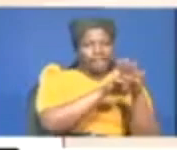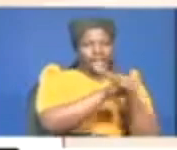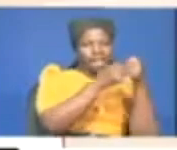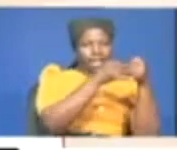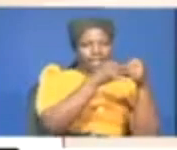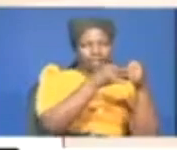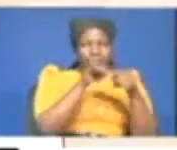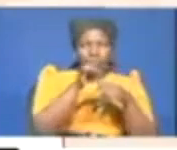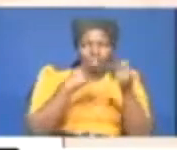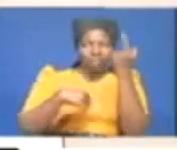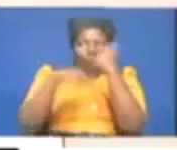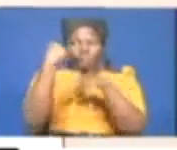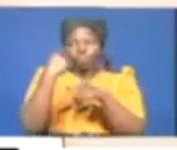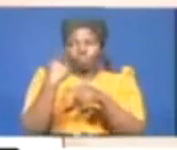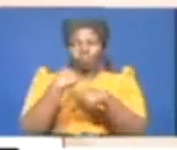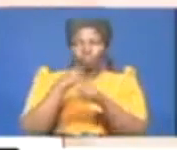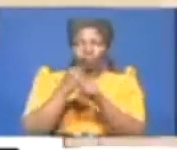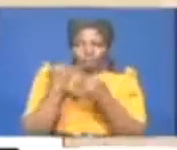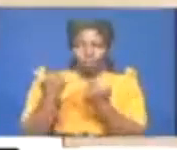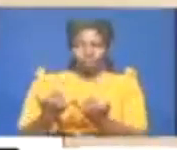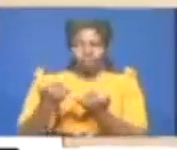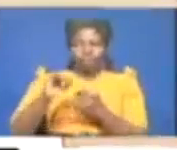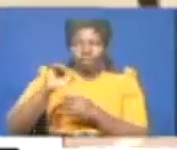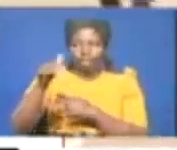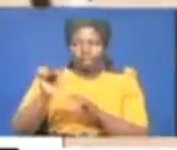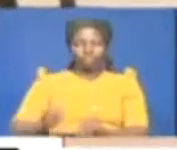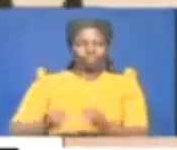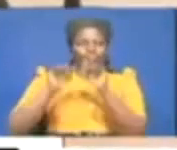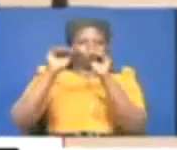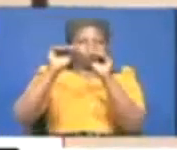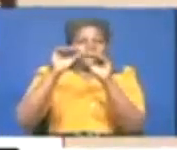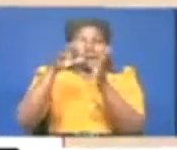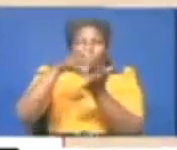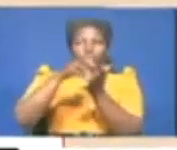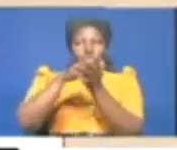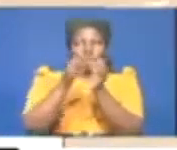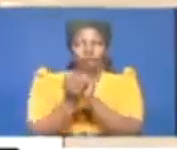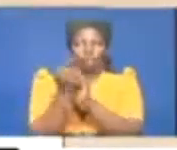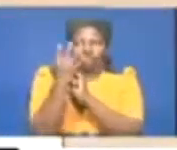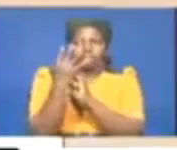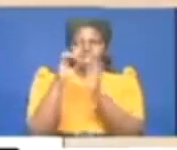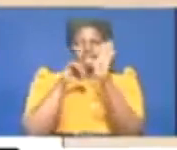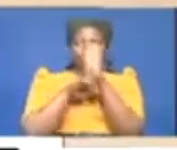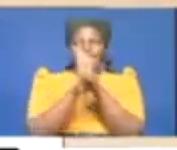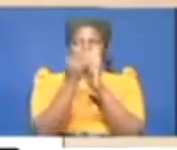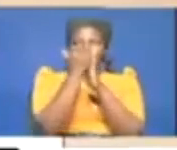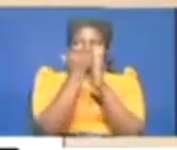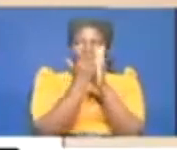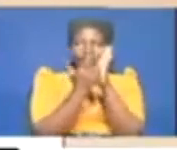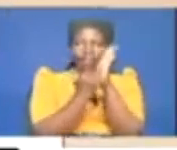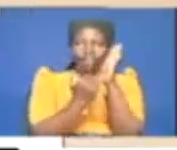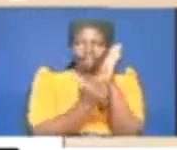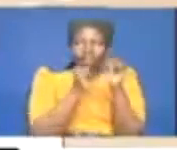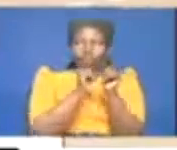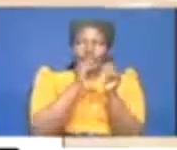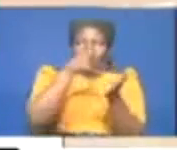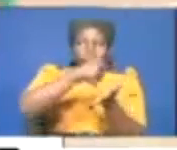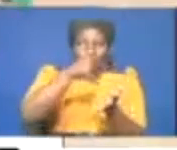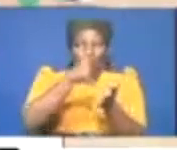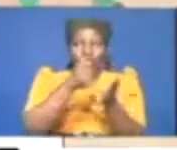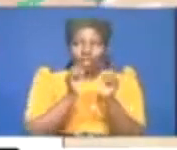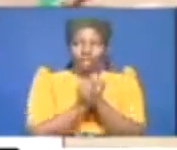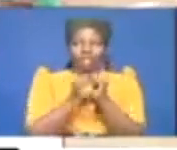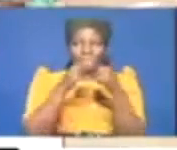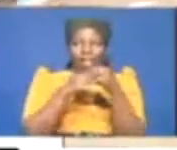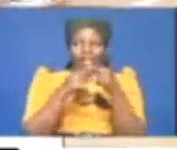huo unaichupisha Young City hadi nafasi ya 14 kwenye msimamo wa ligi hiyo inayojumuisha jumla ya timu 19,